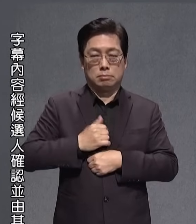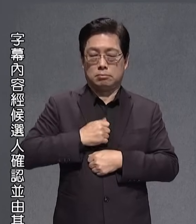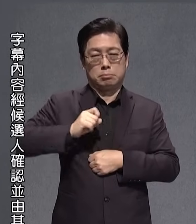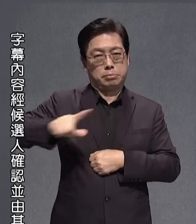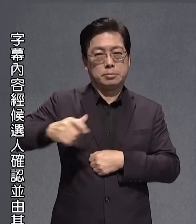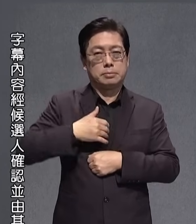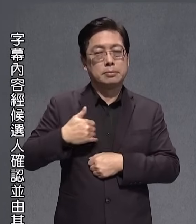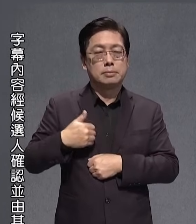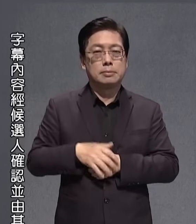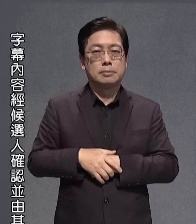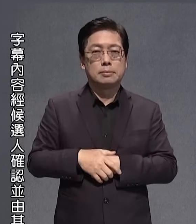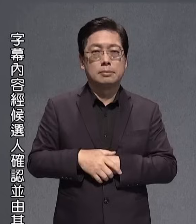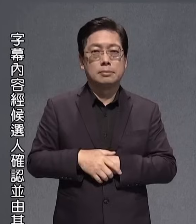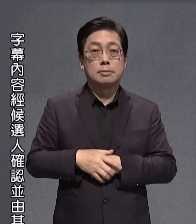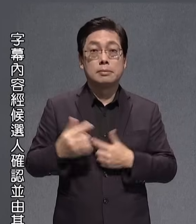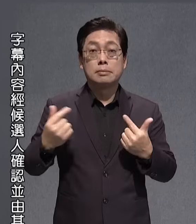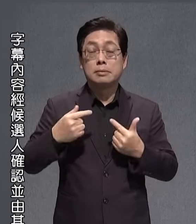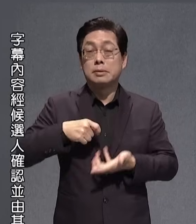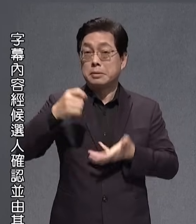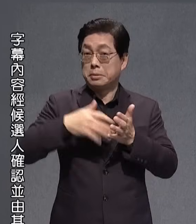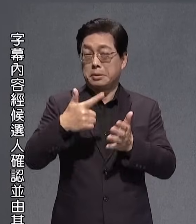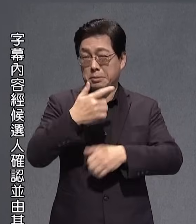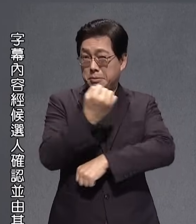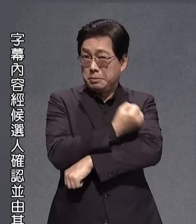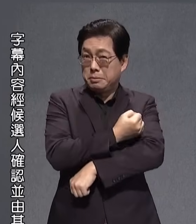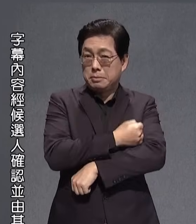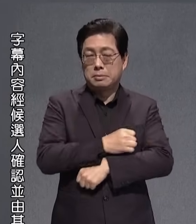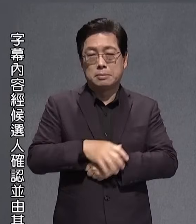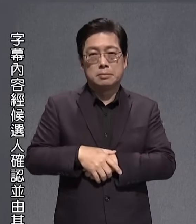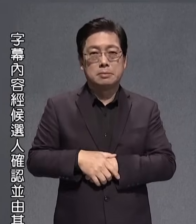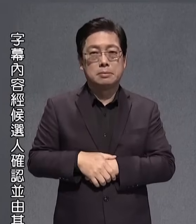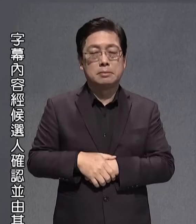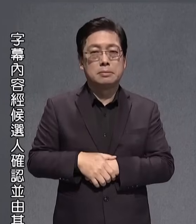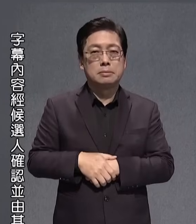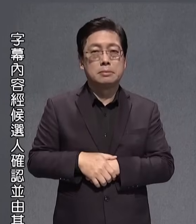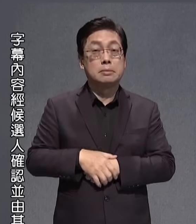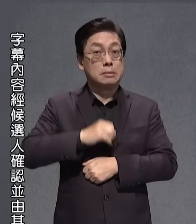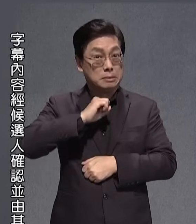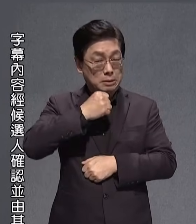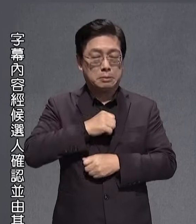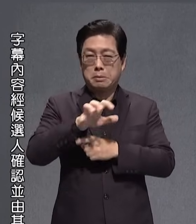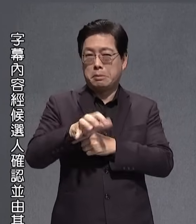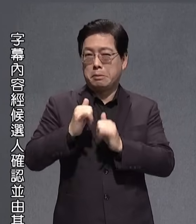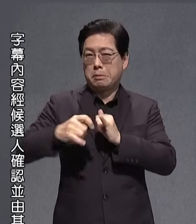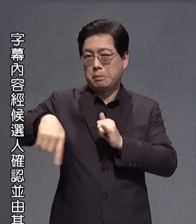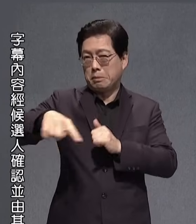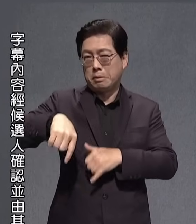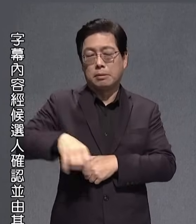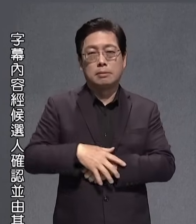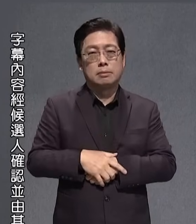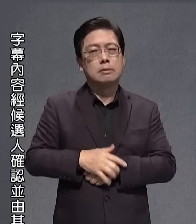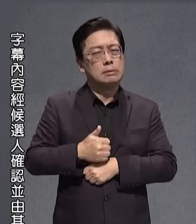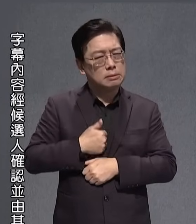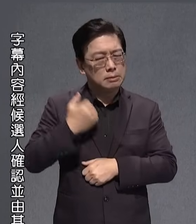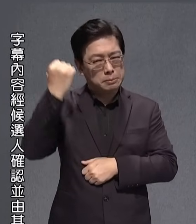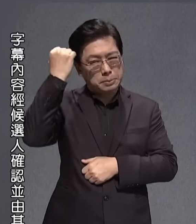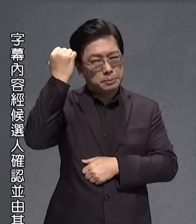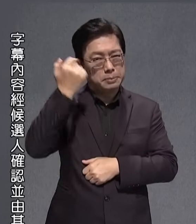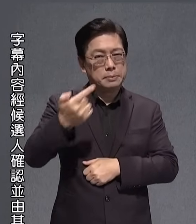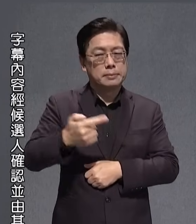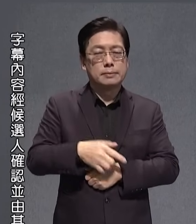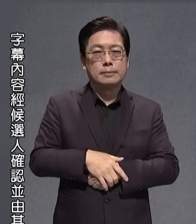好。尤其讲到咱上辛苦的一块，台湾的农民真正有够艰苦